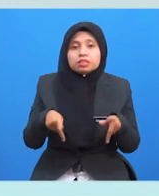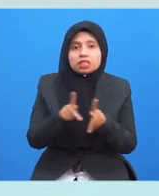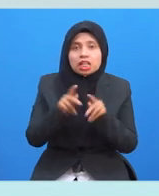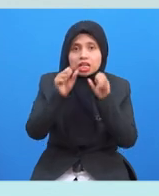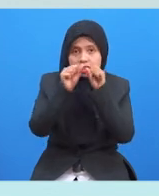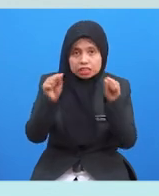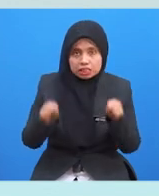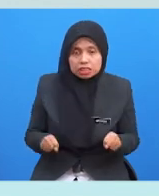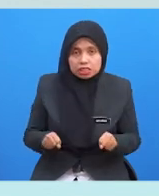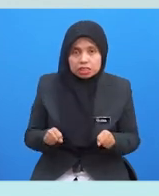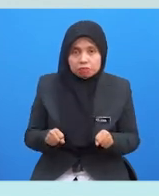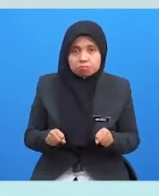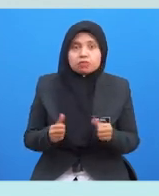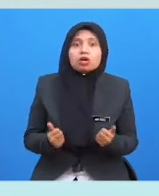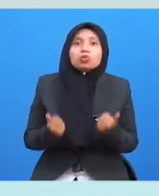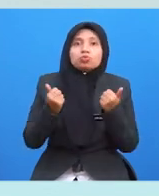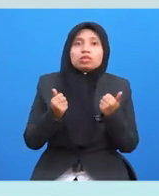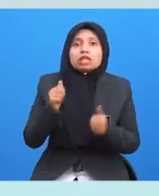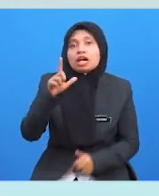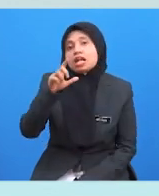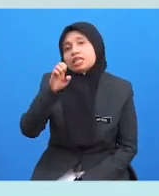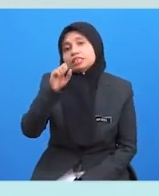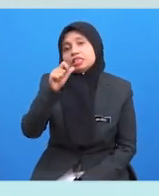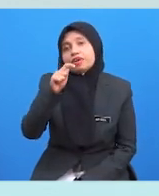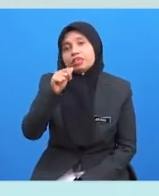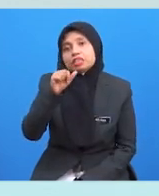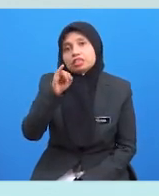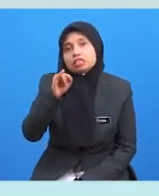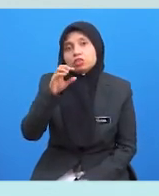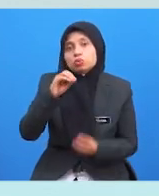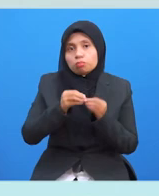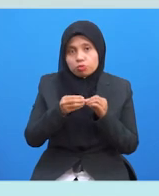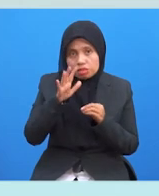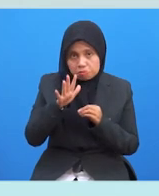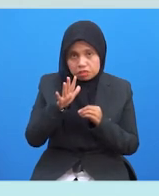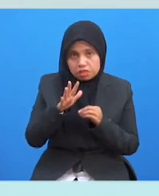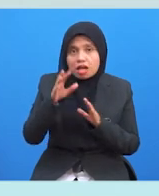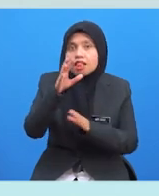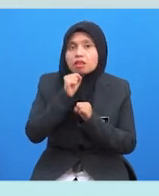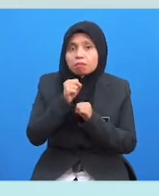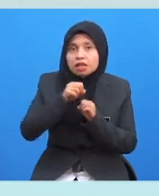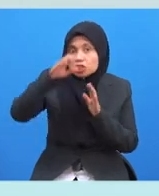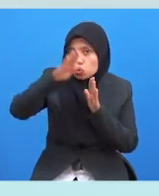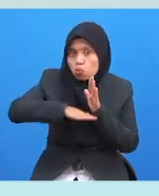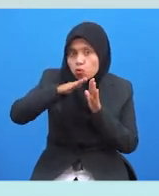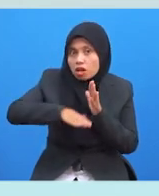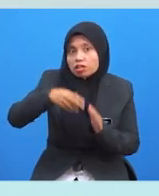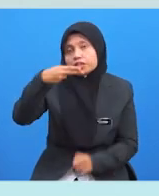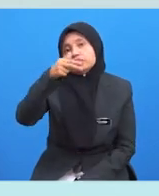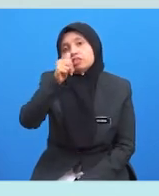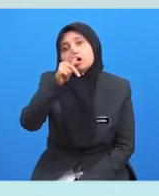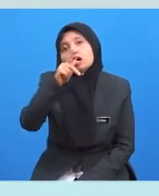Kepentingan sistem pengangkutan lestari yang kelima ialah dapat mengurangkan